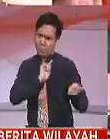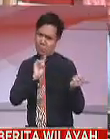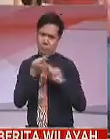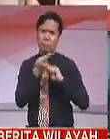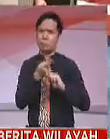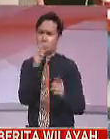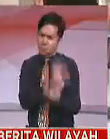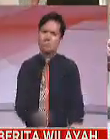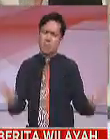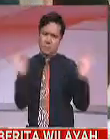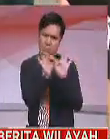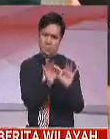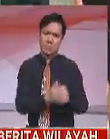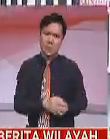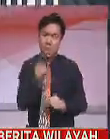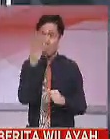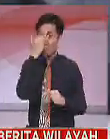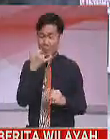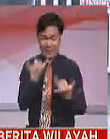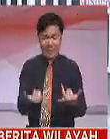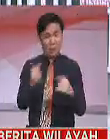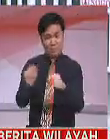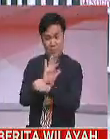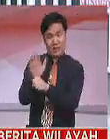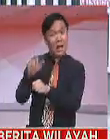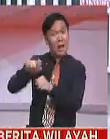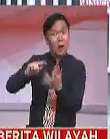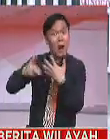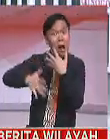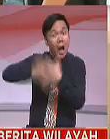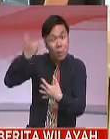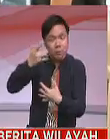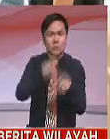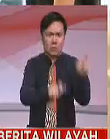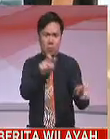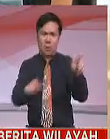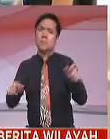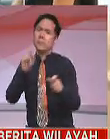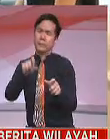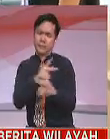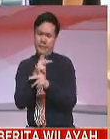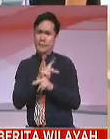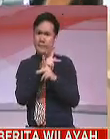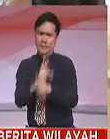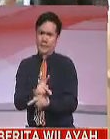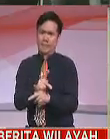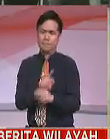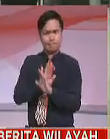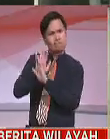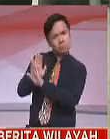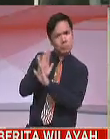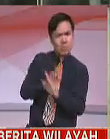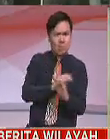Beliau berkata dalam menangani pandemik itu, langkah awal perlu bermula dengan orang ramai mengamalkan langkah-langkah